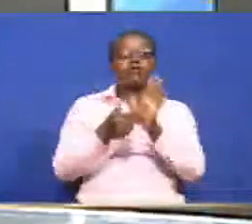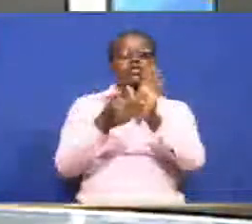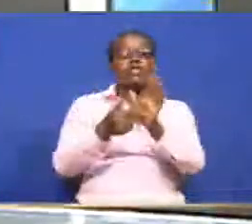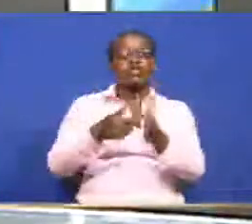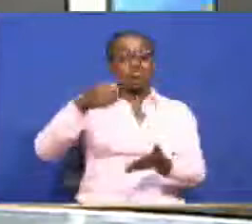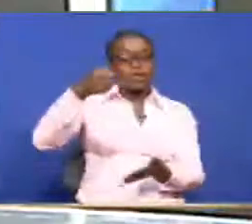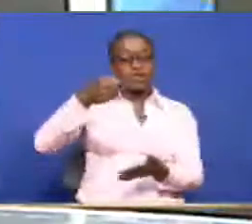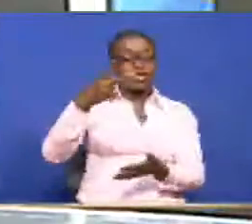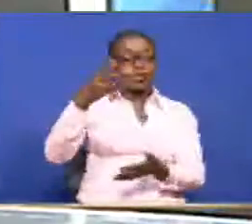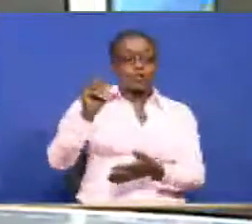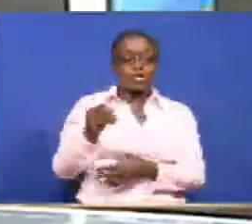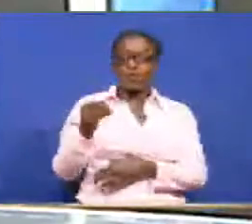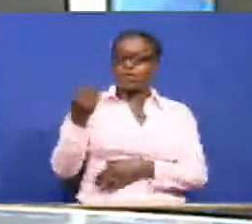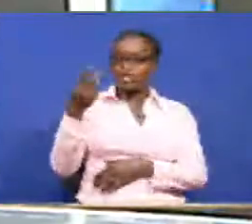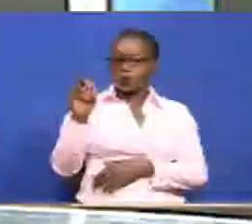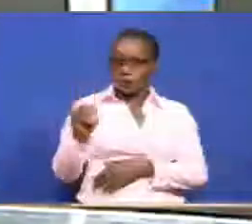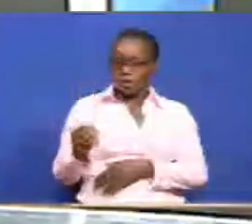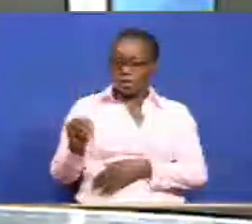2020 mwaka